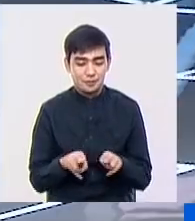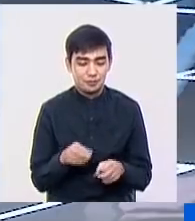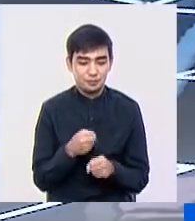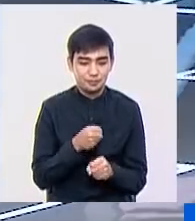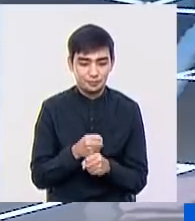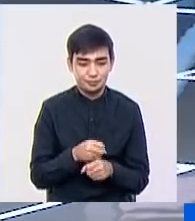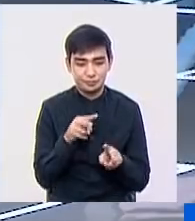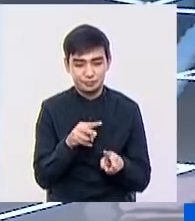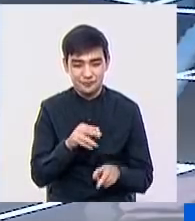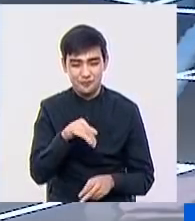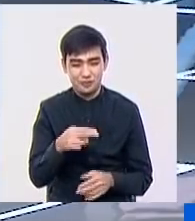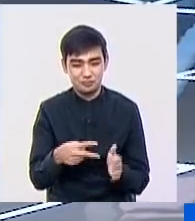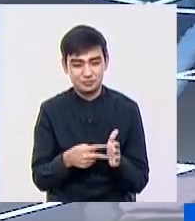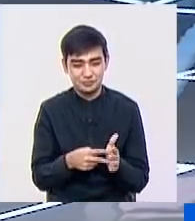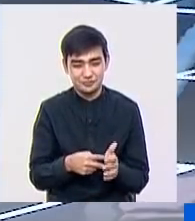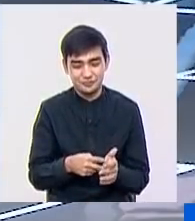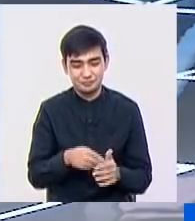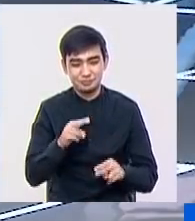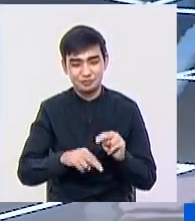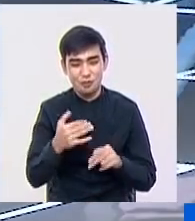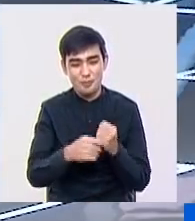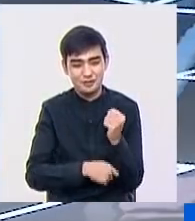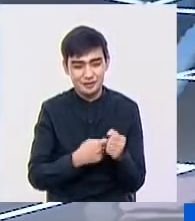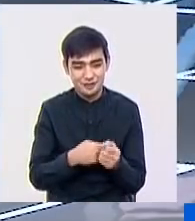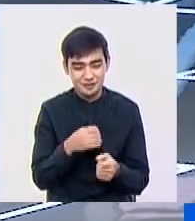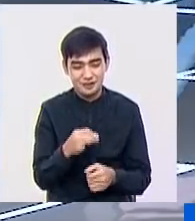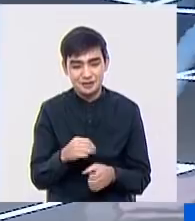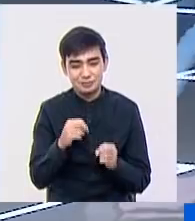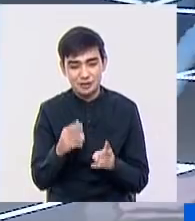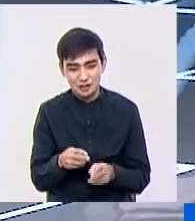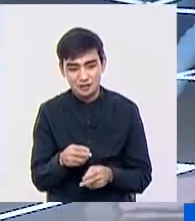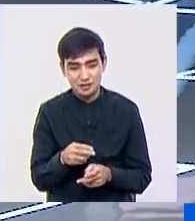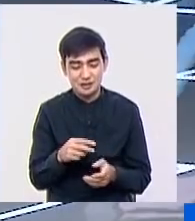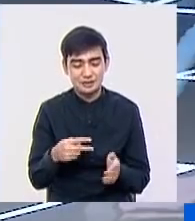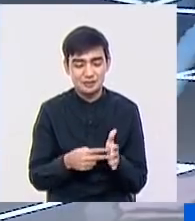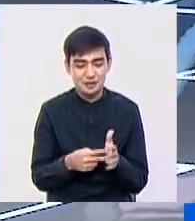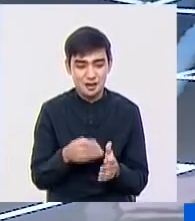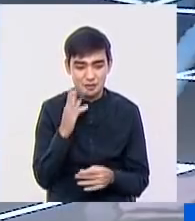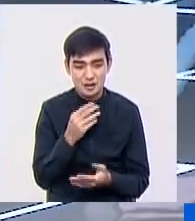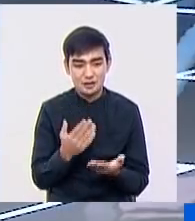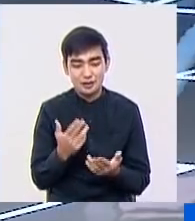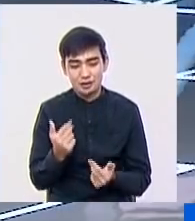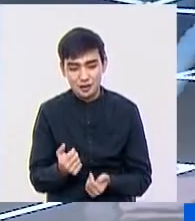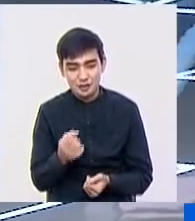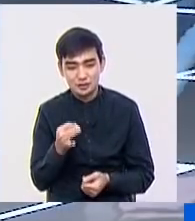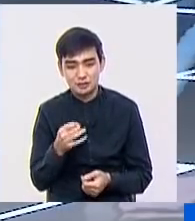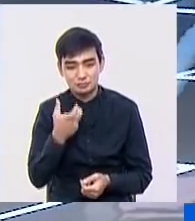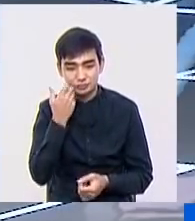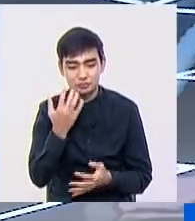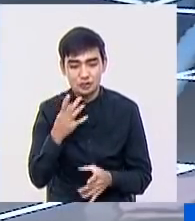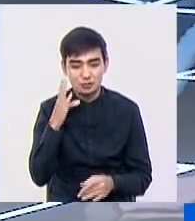называемый стабилизационный фонд, чтобы держать стоимость строительных материалов в определенном коридоре цен? Если да, то насколько он будет